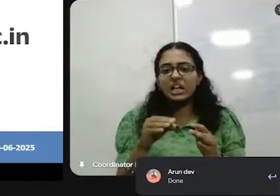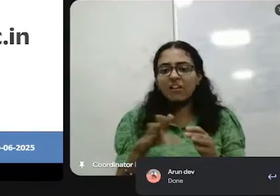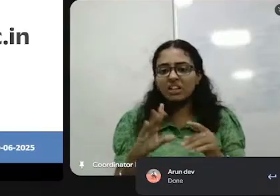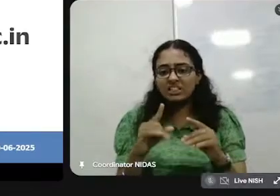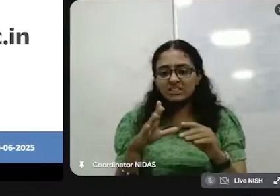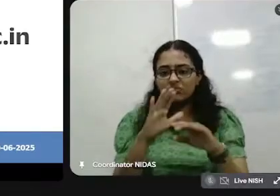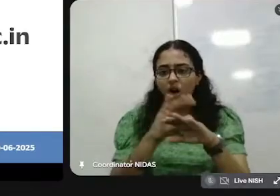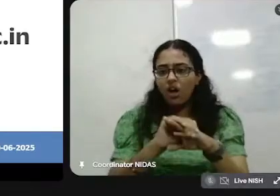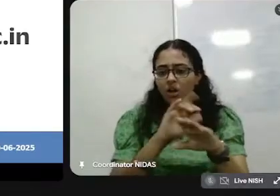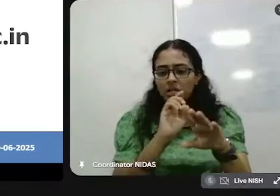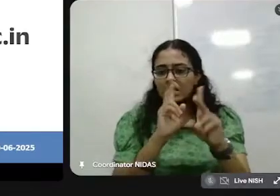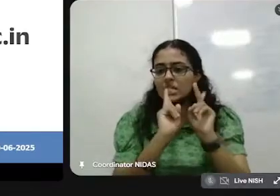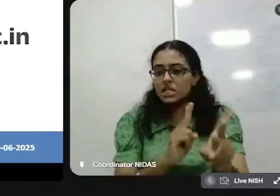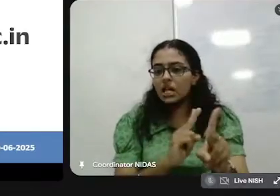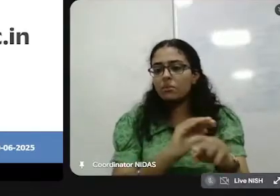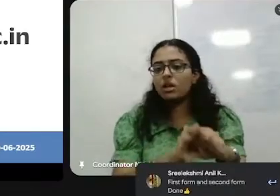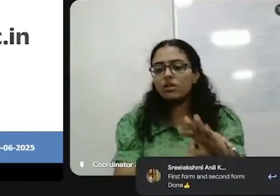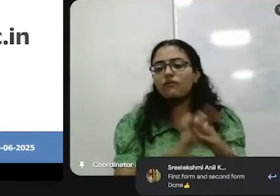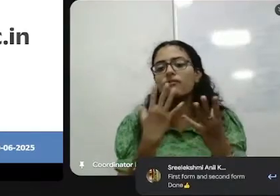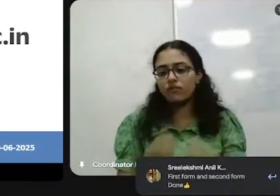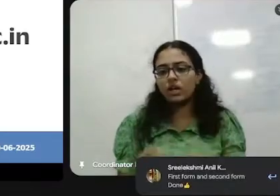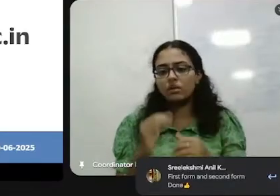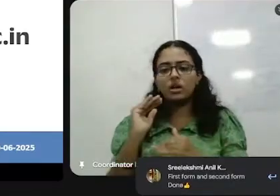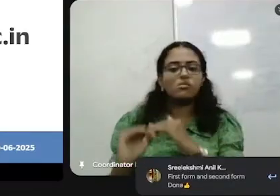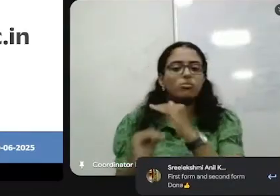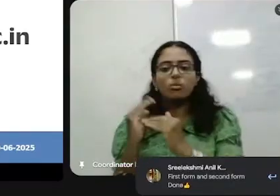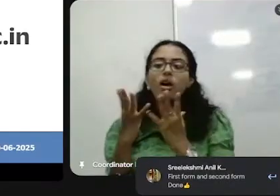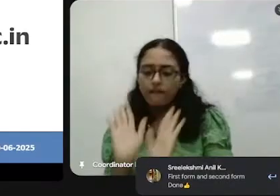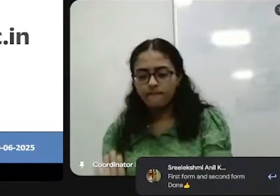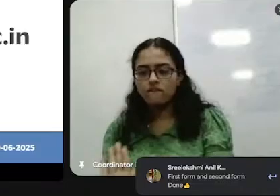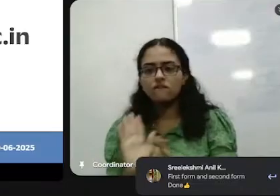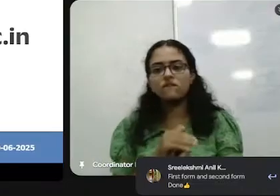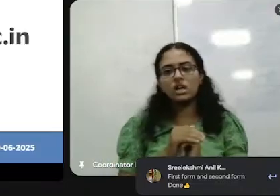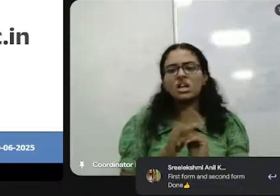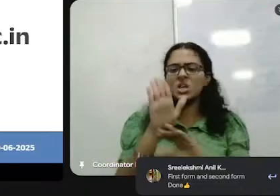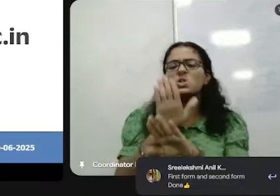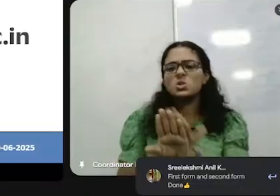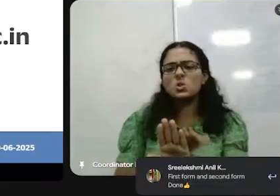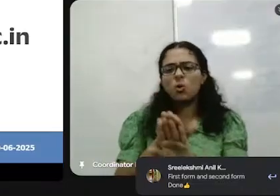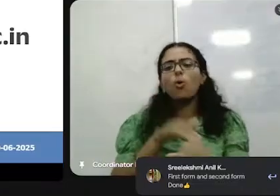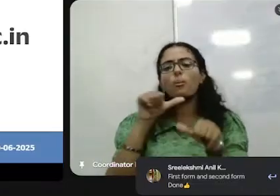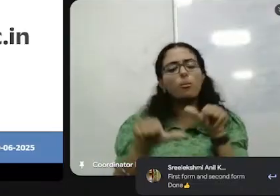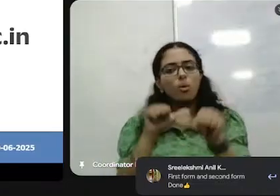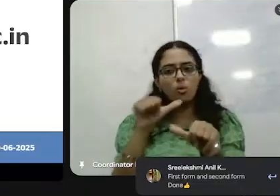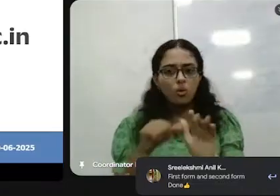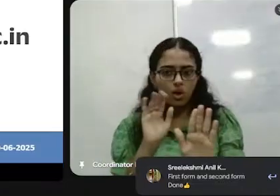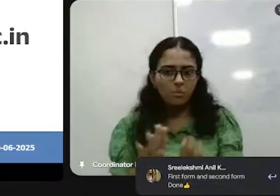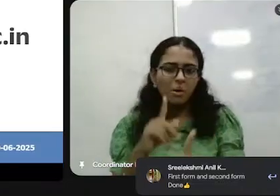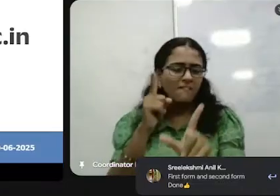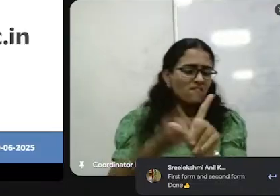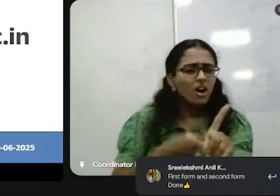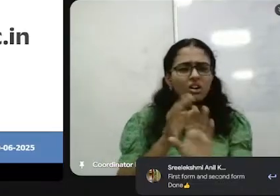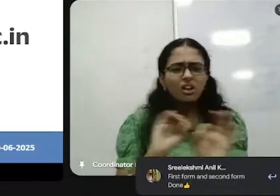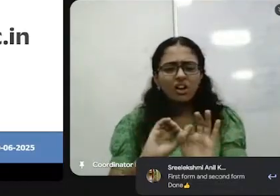ഉണ്ട്. അപ്പം 2 വർഷം കഴിഞ്ഞാൽ ഇംപ്രൂവ്മെന്റ് വരില്ല എന്നല്ല, ഇംപ്രൂവ്മെന്റ് വരും, പക്ഷെ കുറച്ച് സ്ലോ ആയിരിക്കും. ആദ്യത്തെ 1 year വരുന്നത് പോലെ